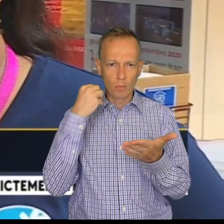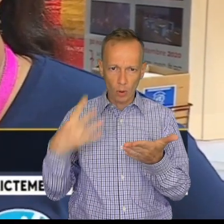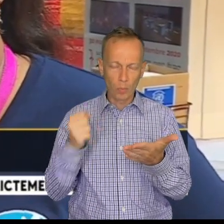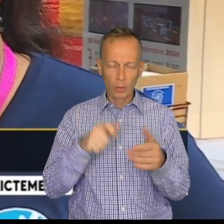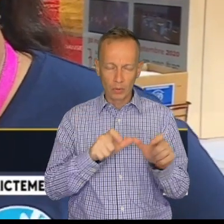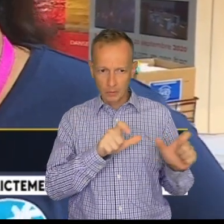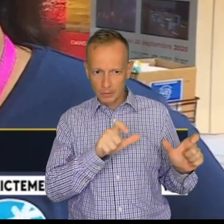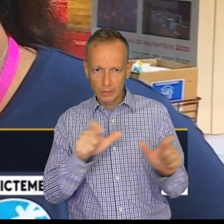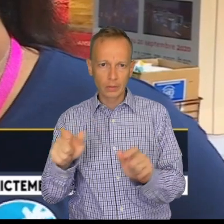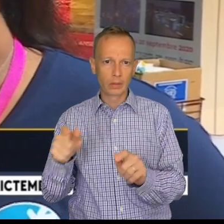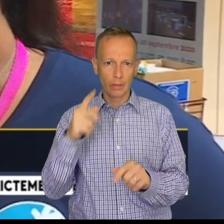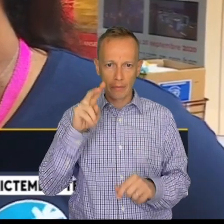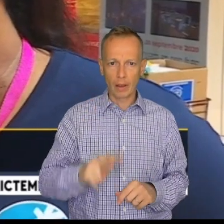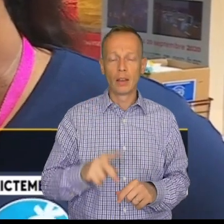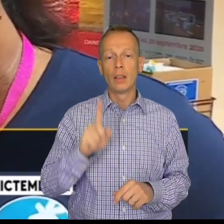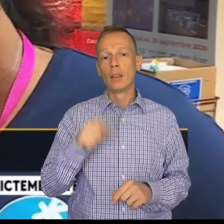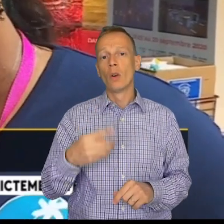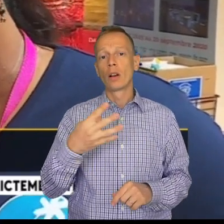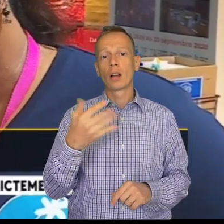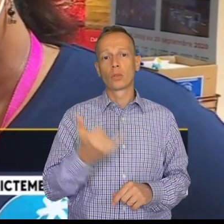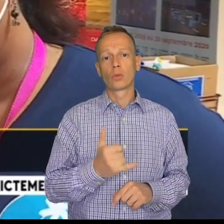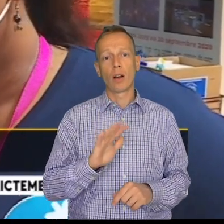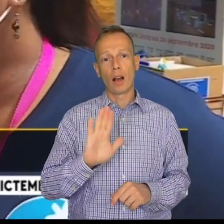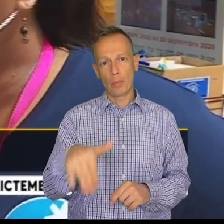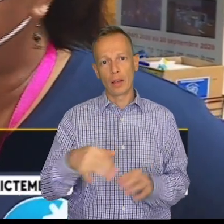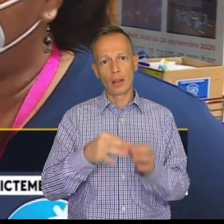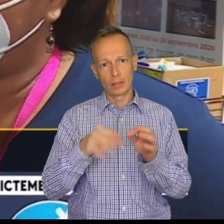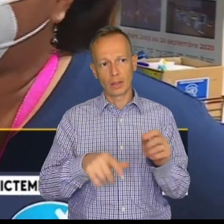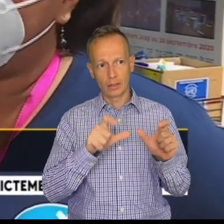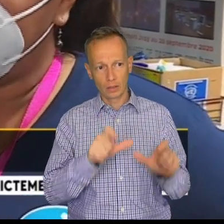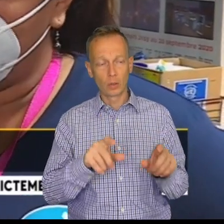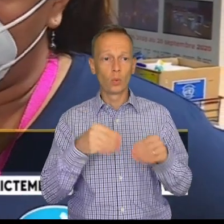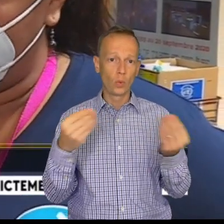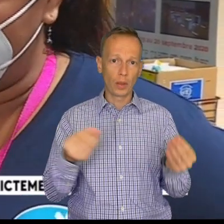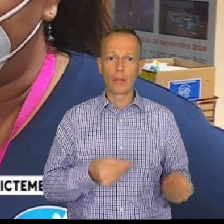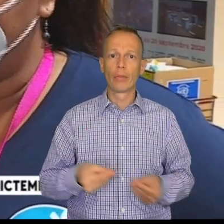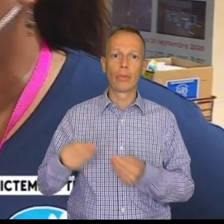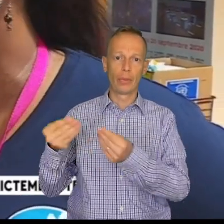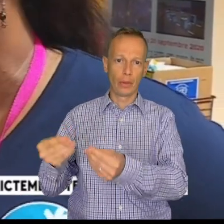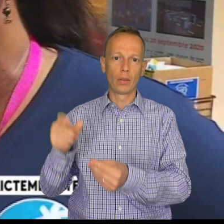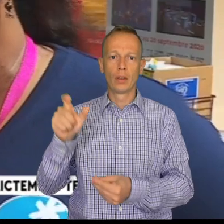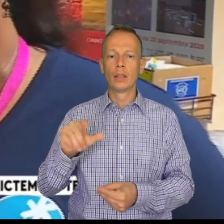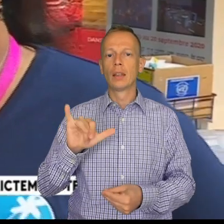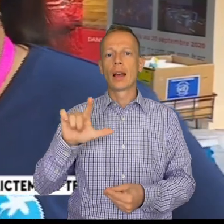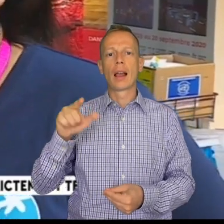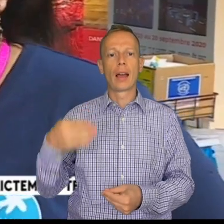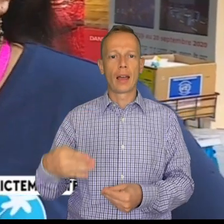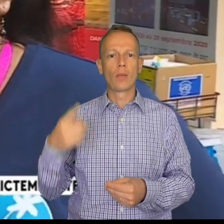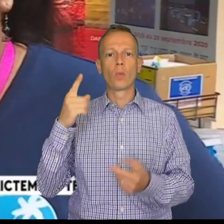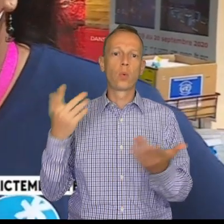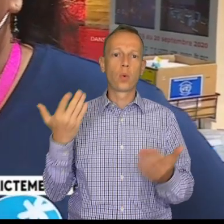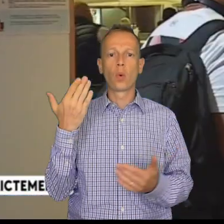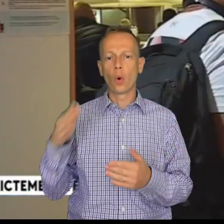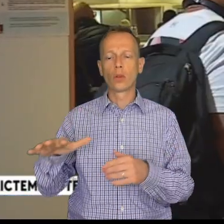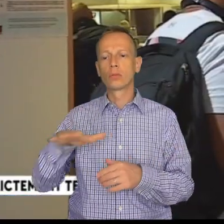les donner les résultats. On leur demande de faire 4 jours après, ensuite de les remettre soit à l'Institut Louis Maladé, soit dans une direction de santé la plus proche